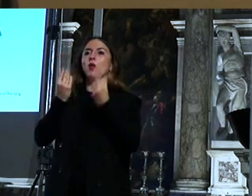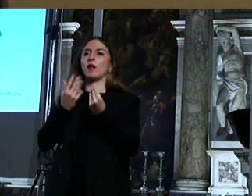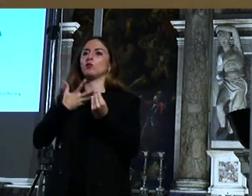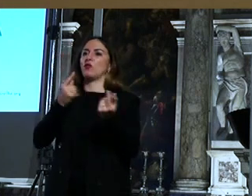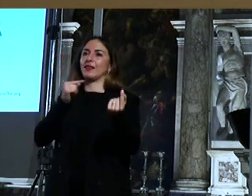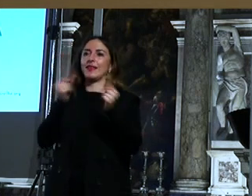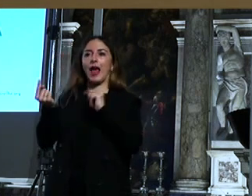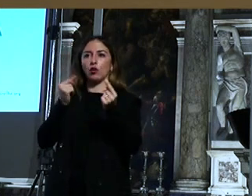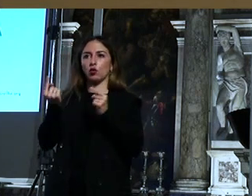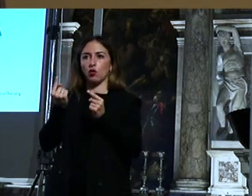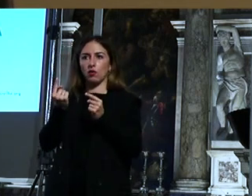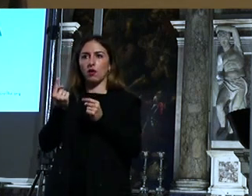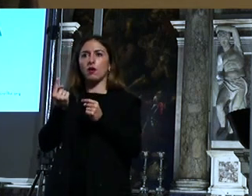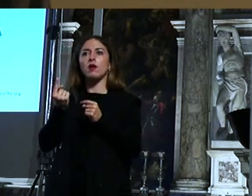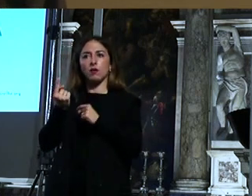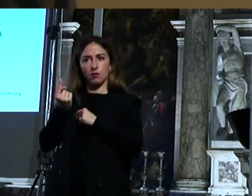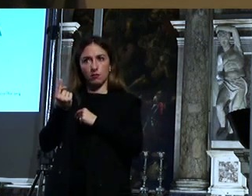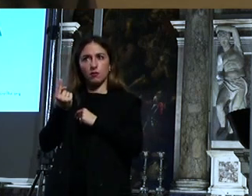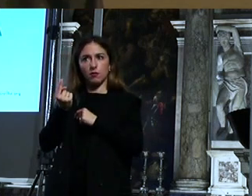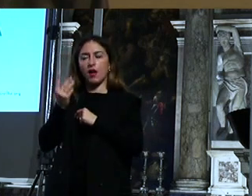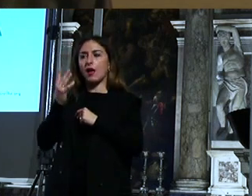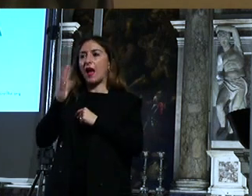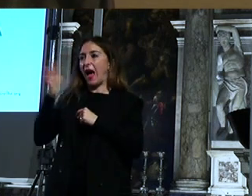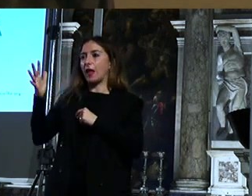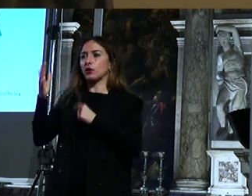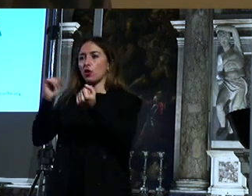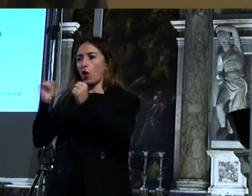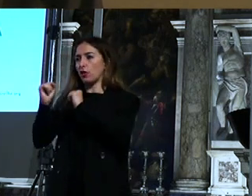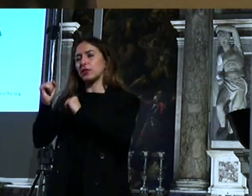dialogo, il resto civiltà non è.